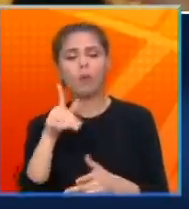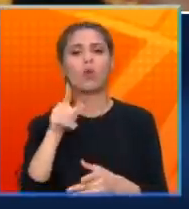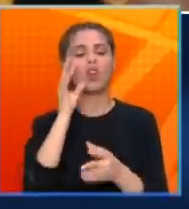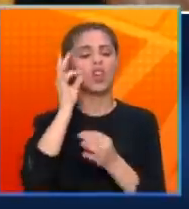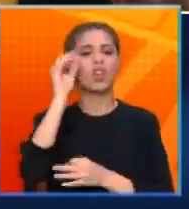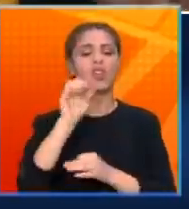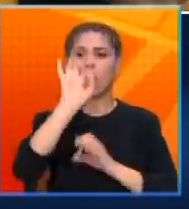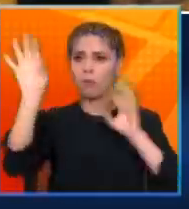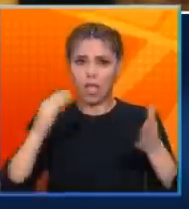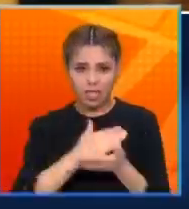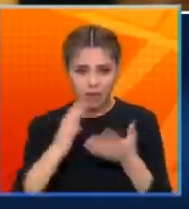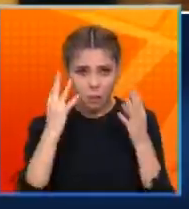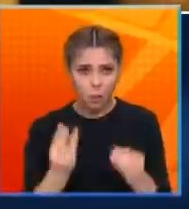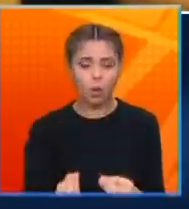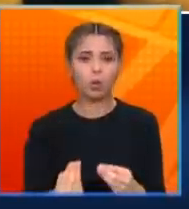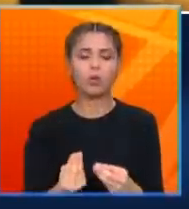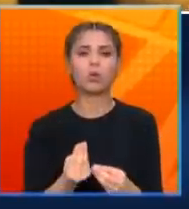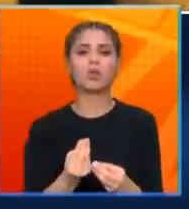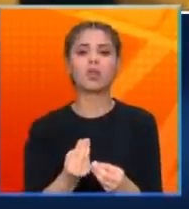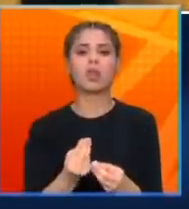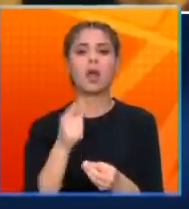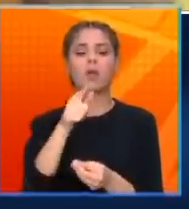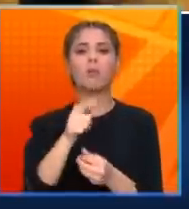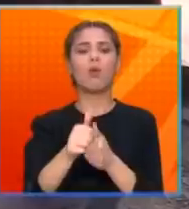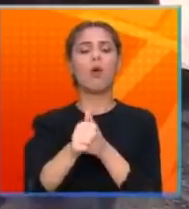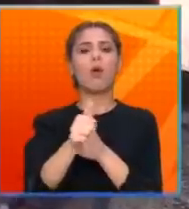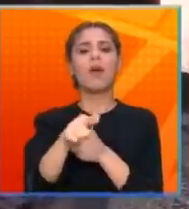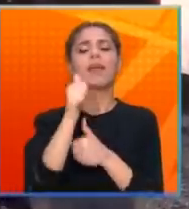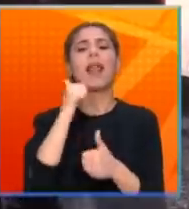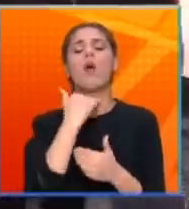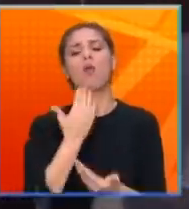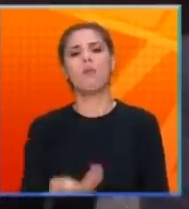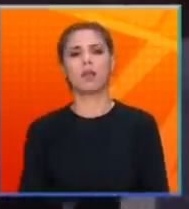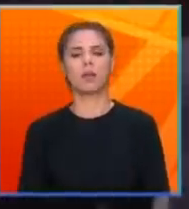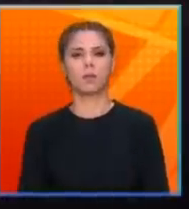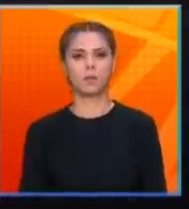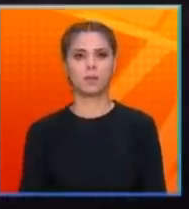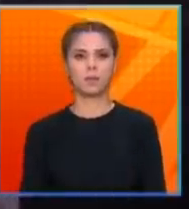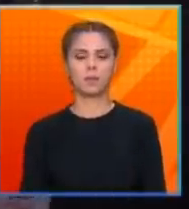yürümeye devam ederse hangi gerilemeden söz ediyoruz?